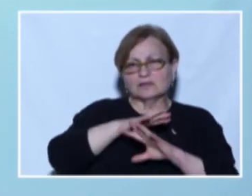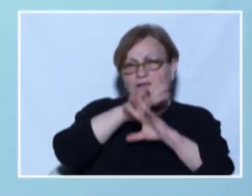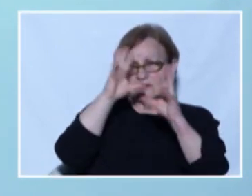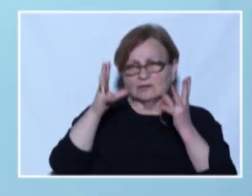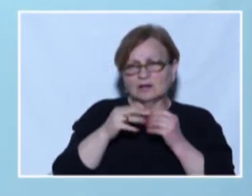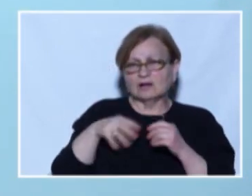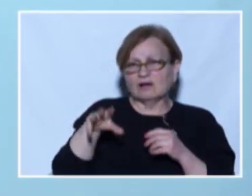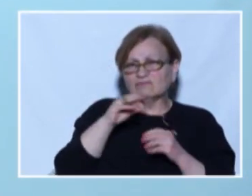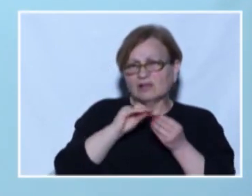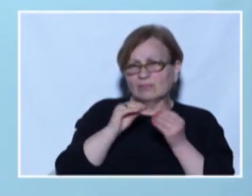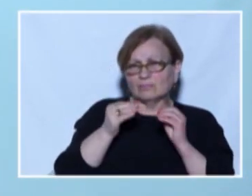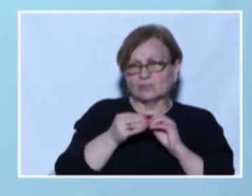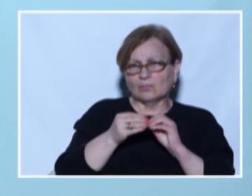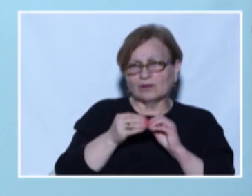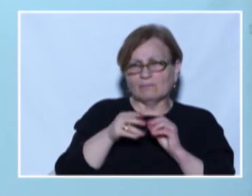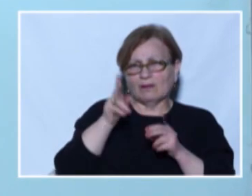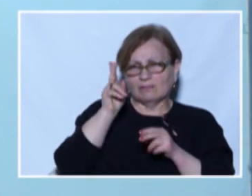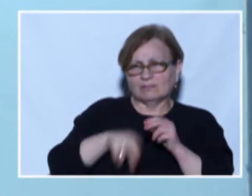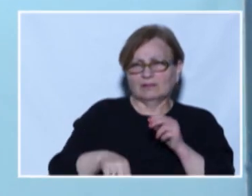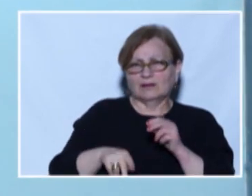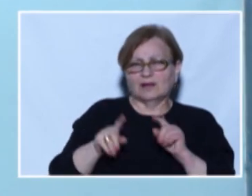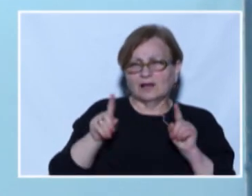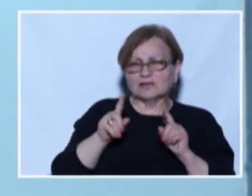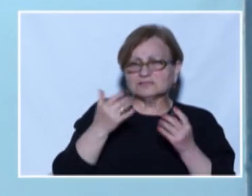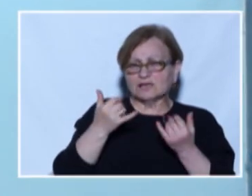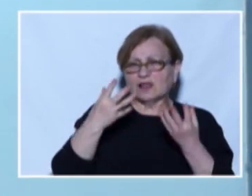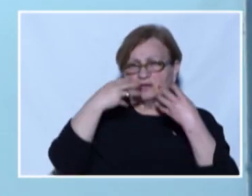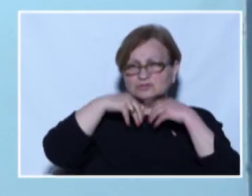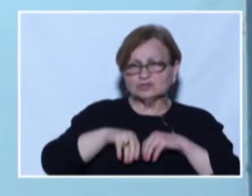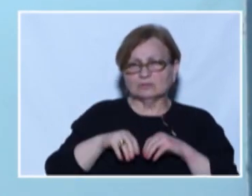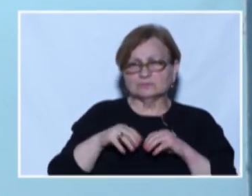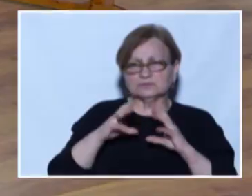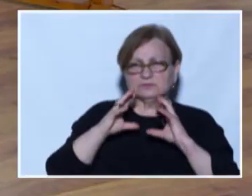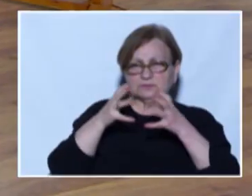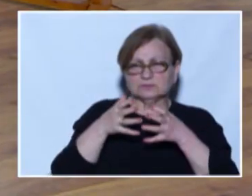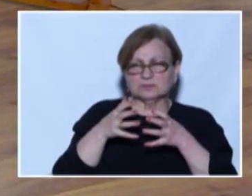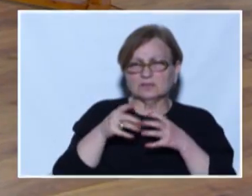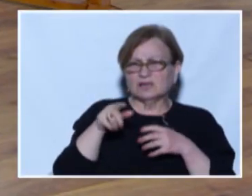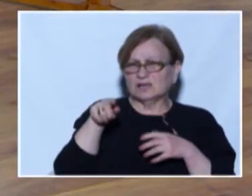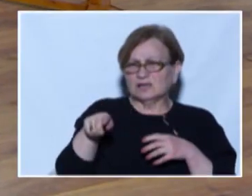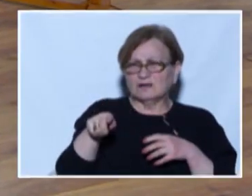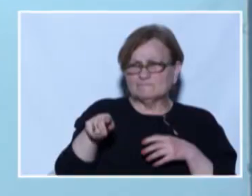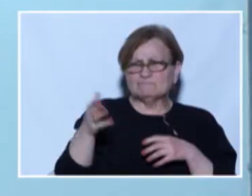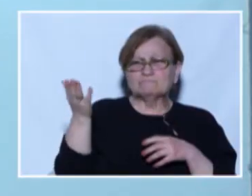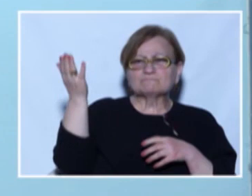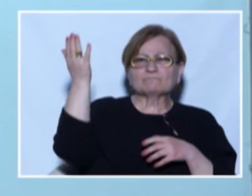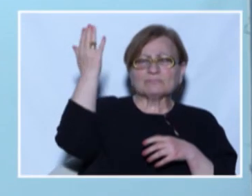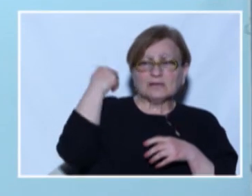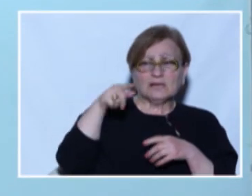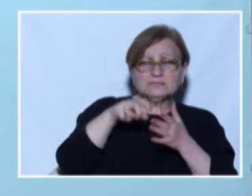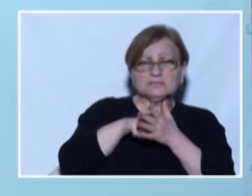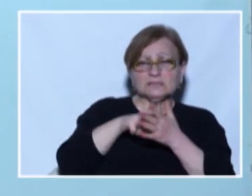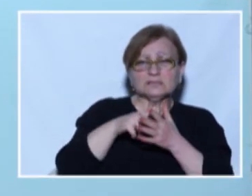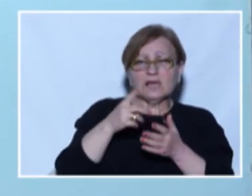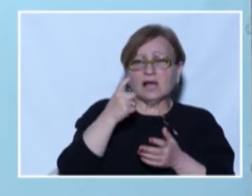ის პრობლემა მოსპოს, რაც დღეს მართლაც ჩამს კაცობრიობას. არა მარტო მაში, როდესაც ეს წერილი იწერებოდა, 100-ზე მეტი წელი გავიდა